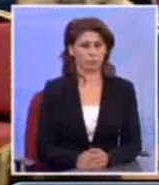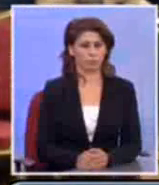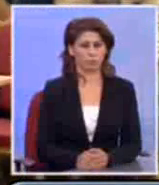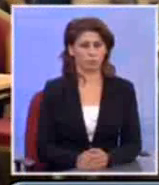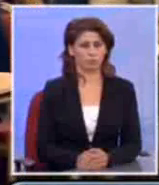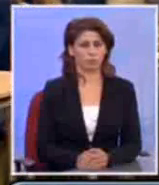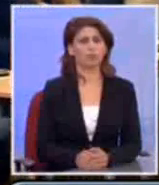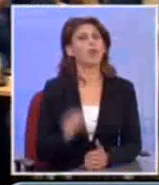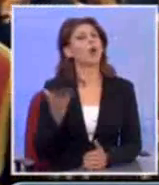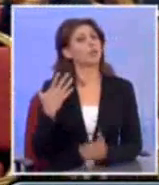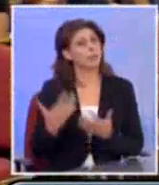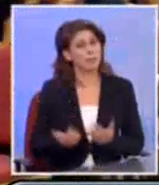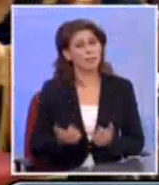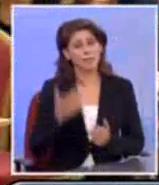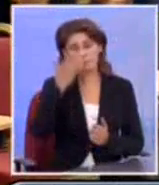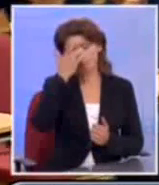ότι υπήρξε